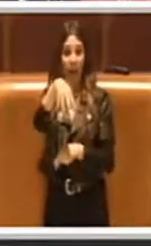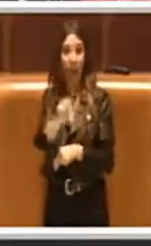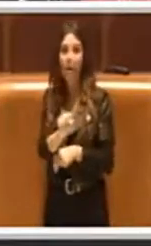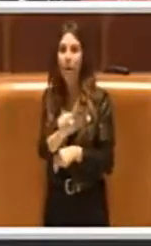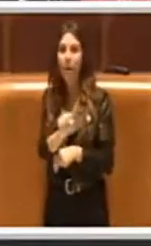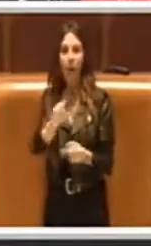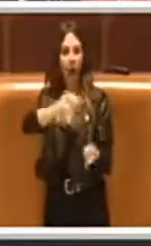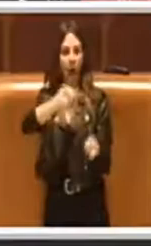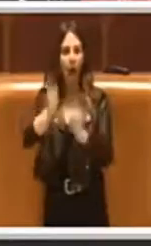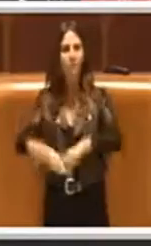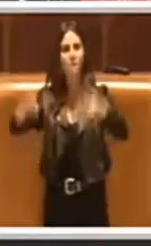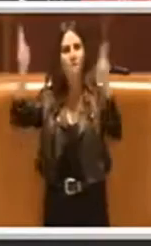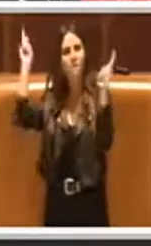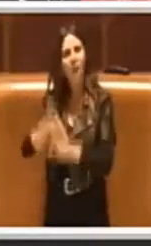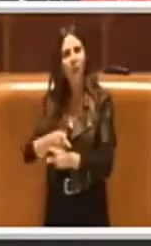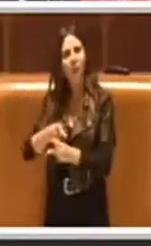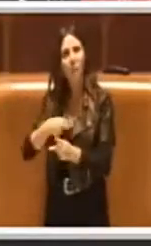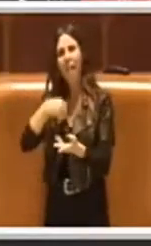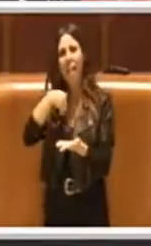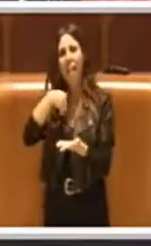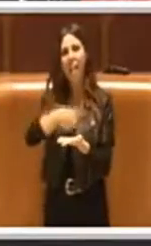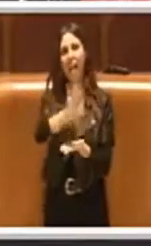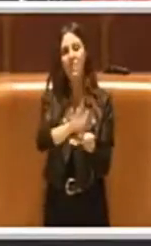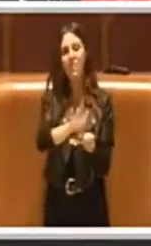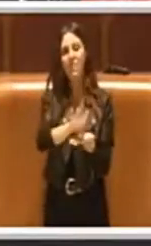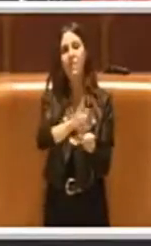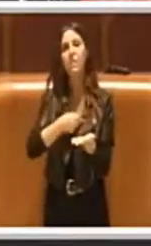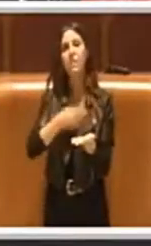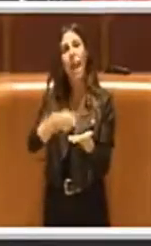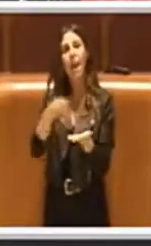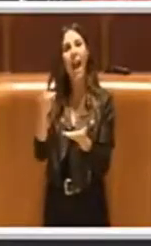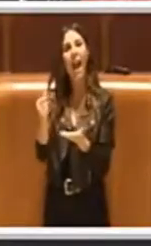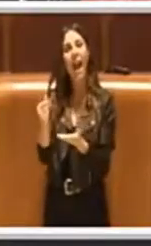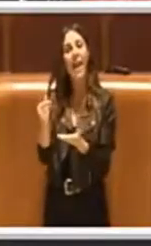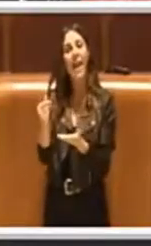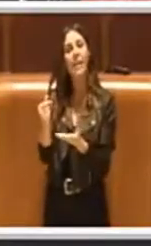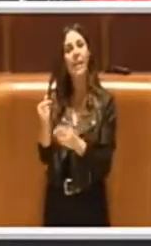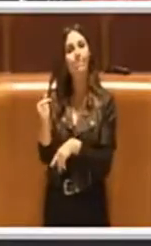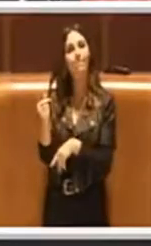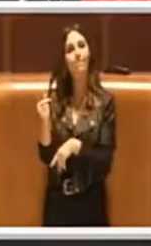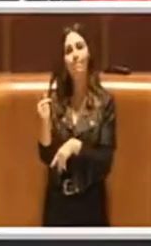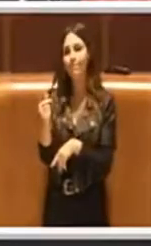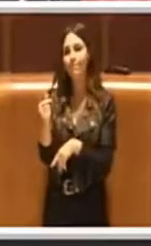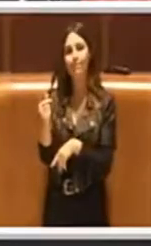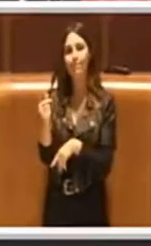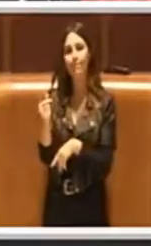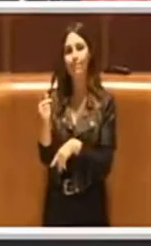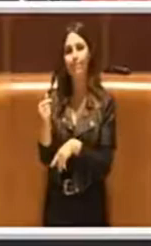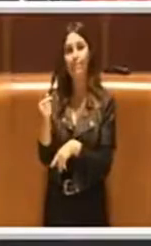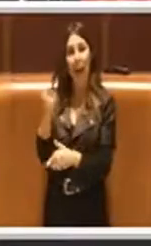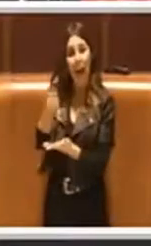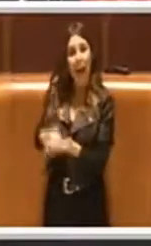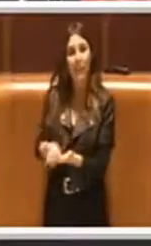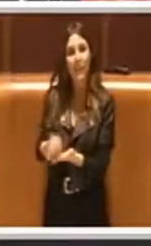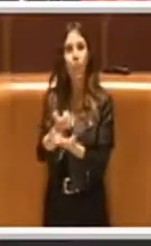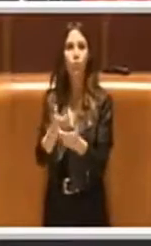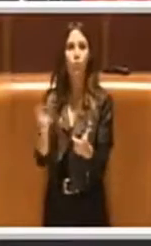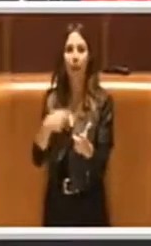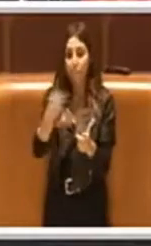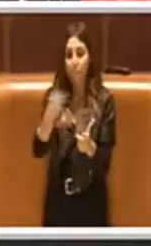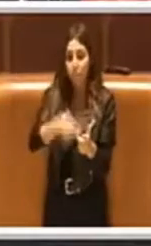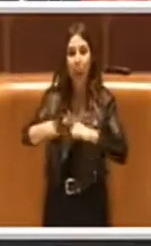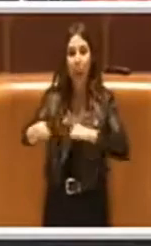sono stati tolti sono diventati crediti inesigibili e questa amministrazione ha